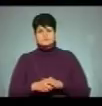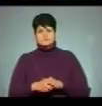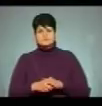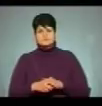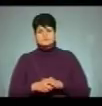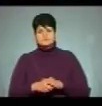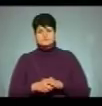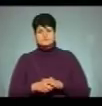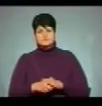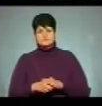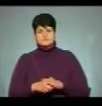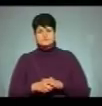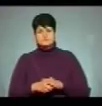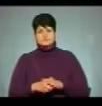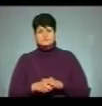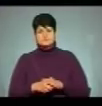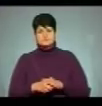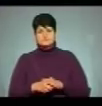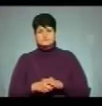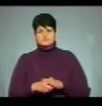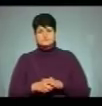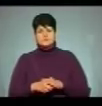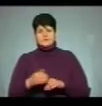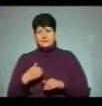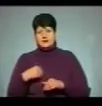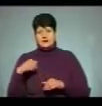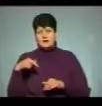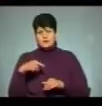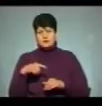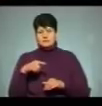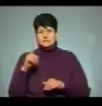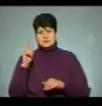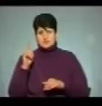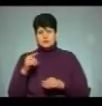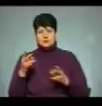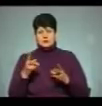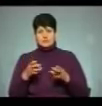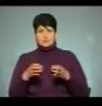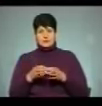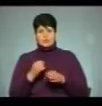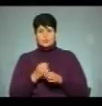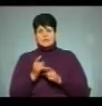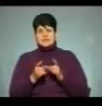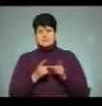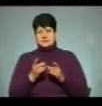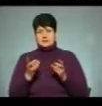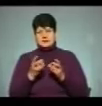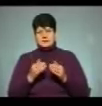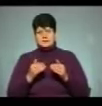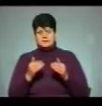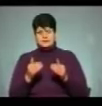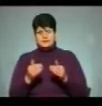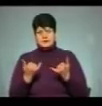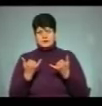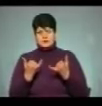А друге, я йшов, твердо знаючи, що потрібно в громаді робити зміни, потрібно громаду рухати вперед. На даний